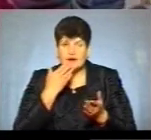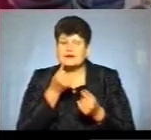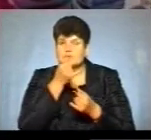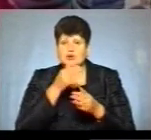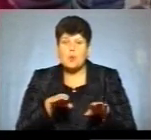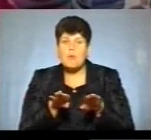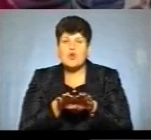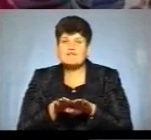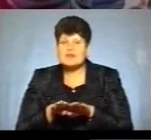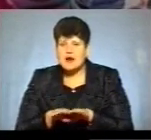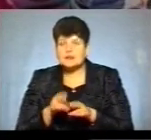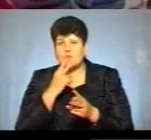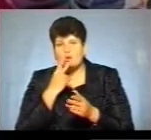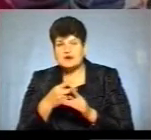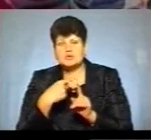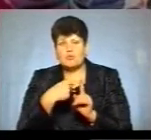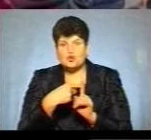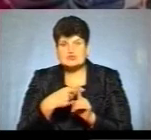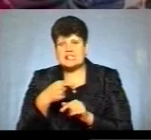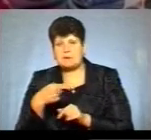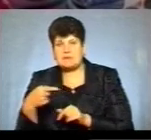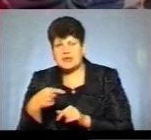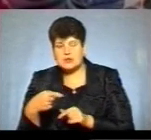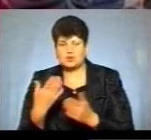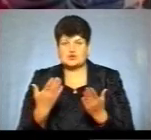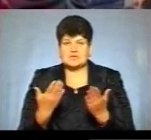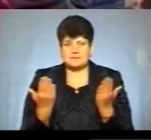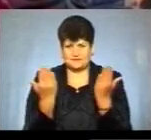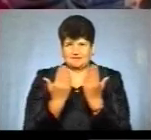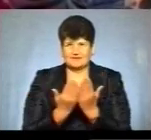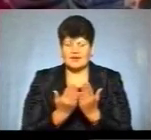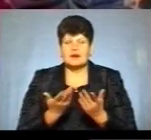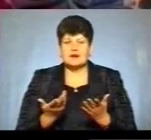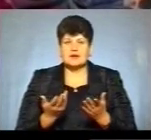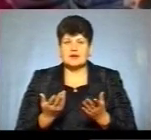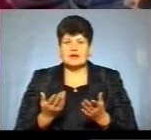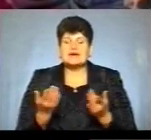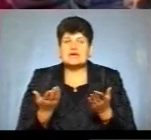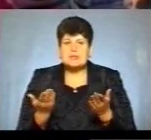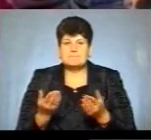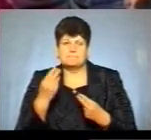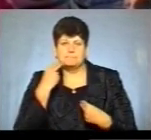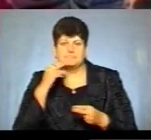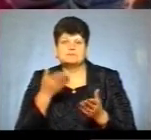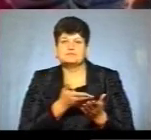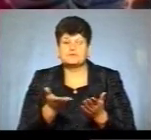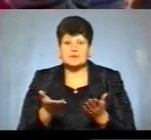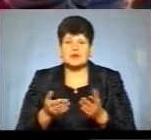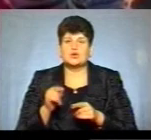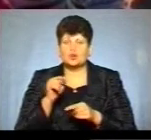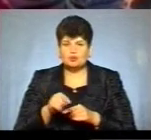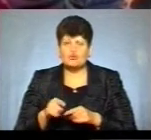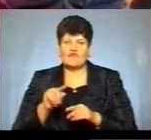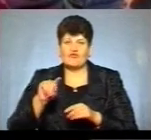порівняти, побачити їх плюси, побачити їх мінуси, ризики, бенефіц, переваги. І саме тому